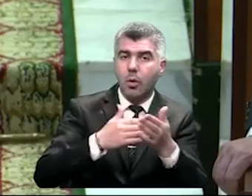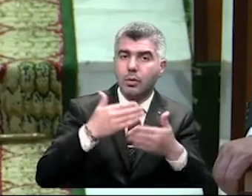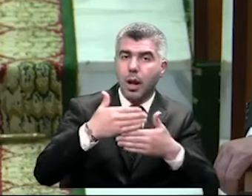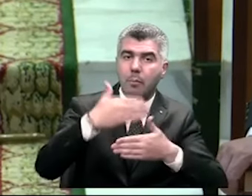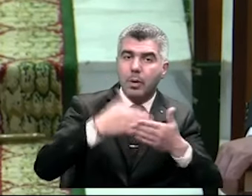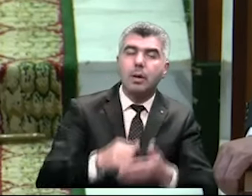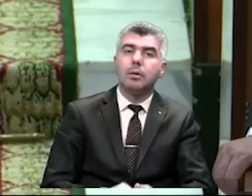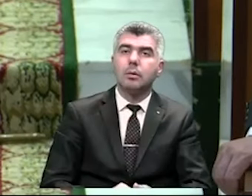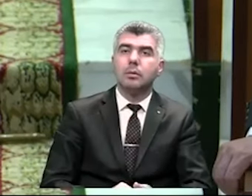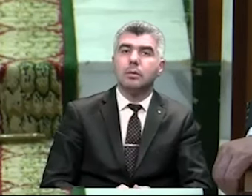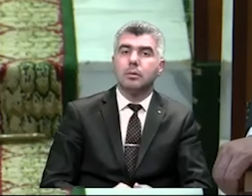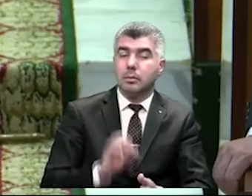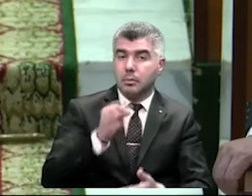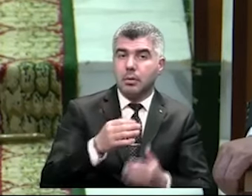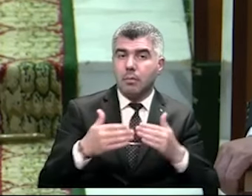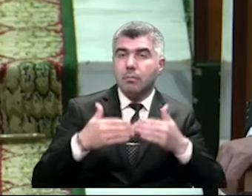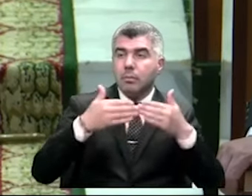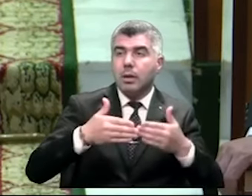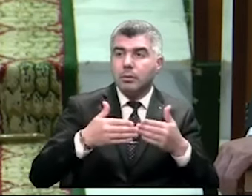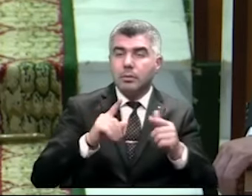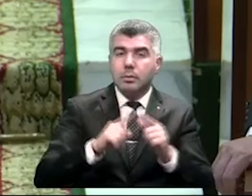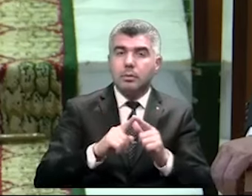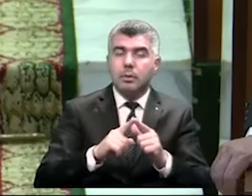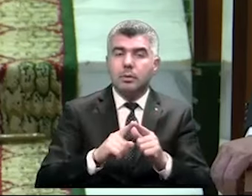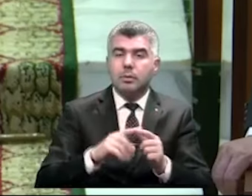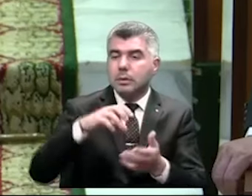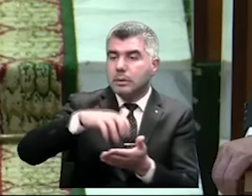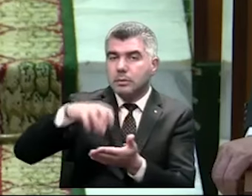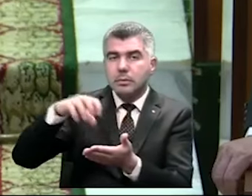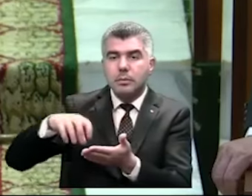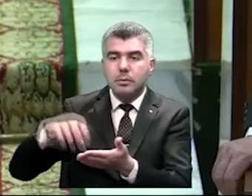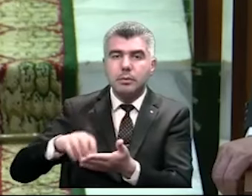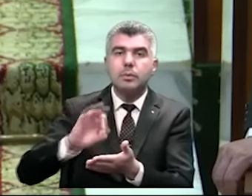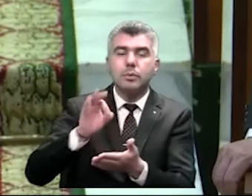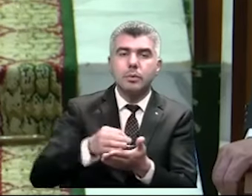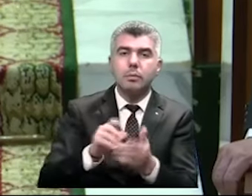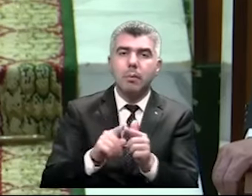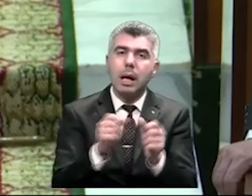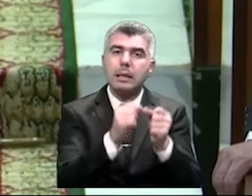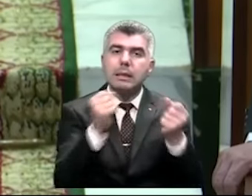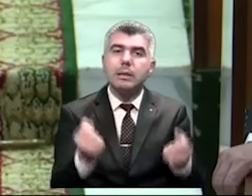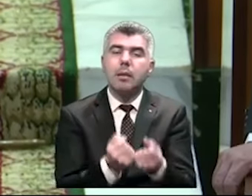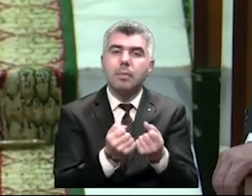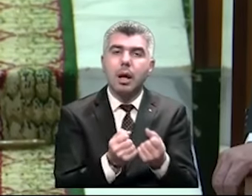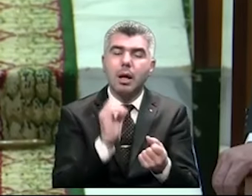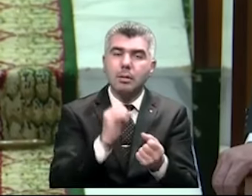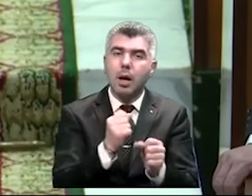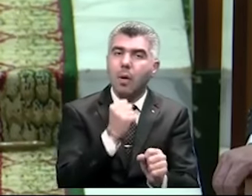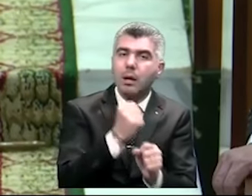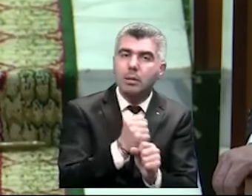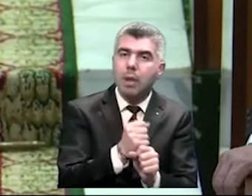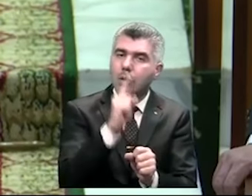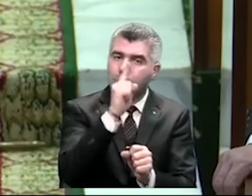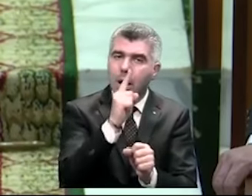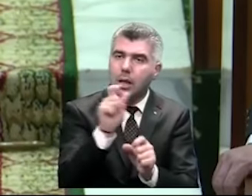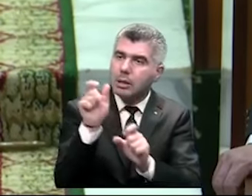فحنا تجعل ان هذ الموانئ نردها اقطاب مينائ باش ان يكون عن واحد البعد التنموي يكون عن وقع على الشغل وع التنميه